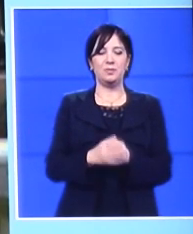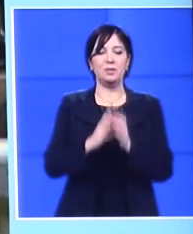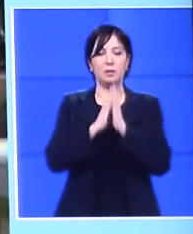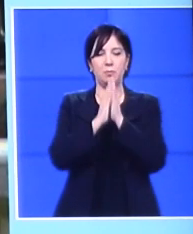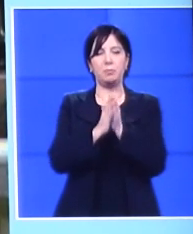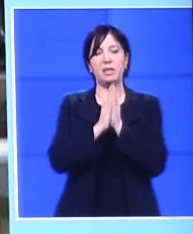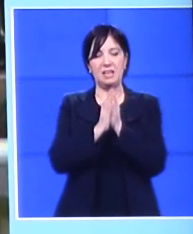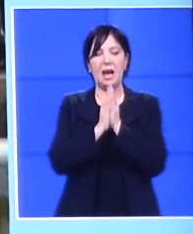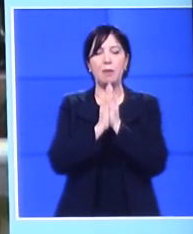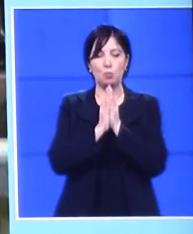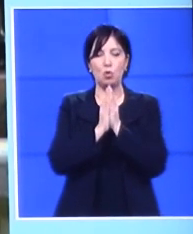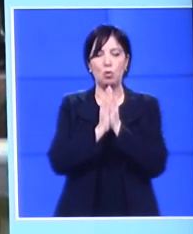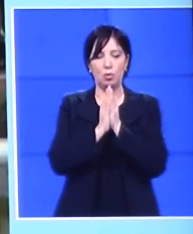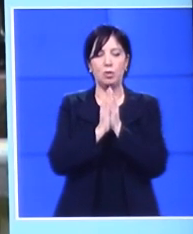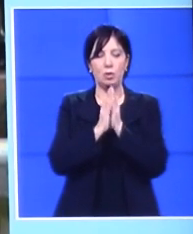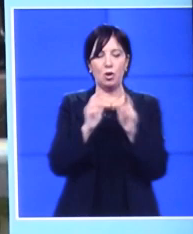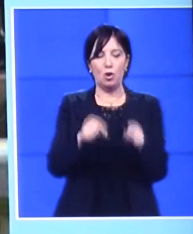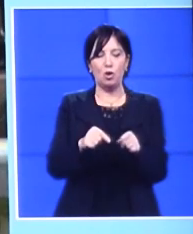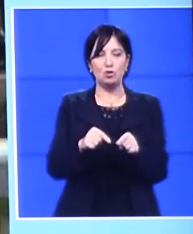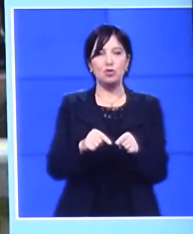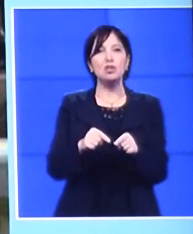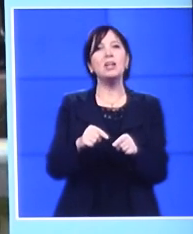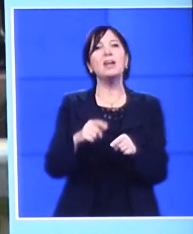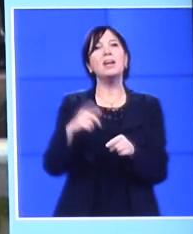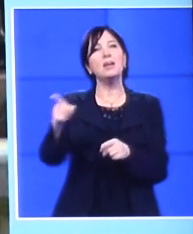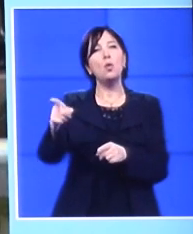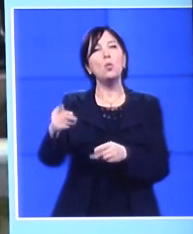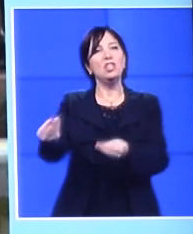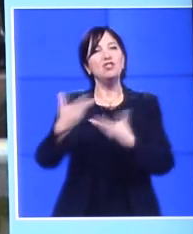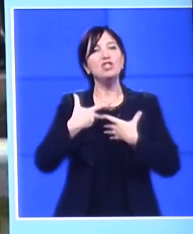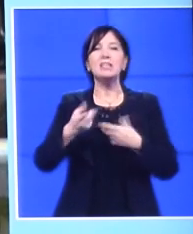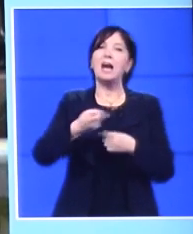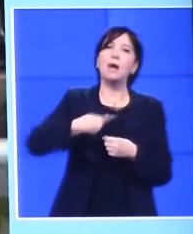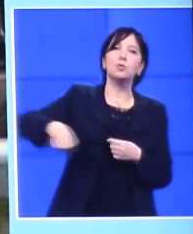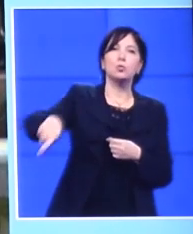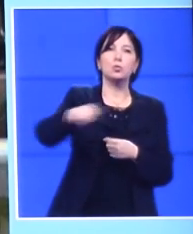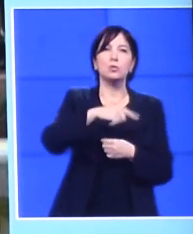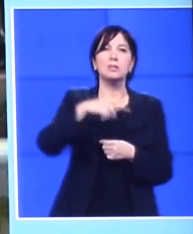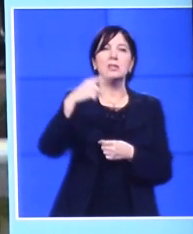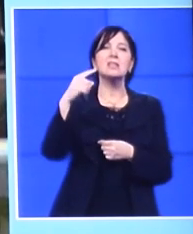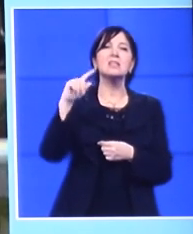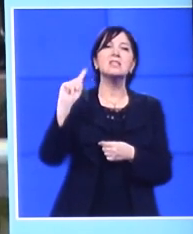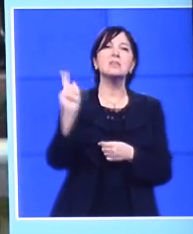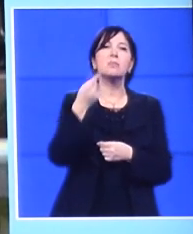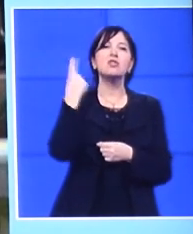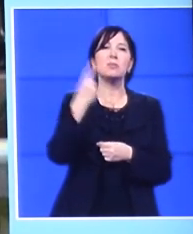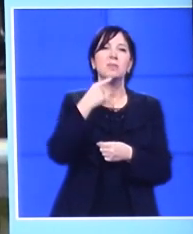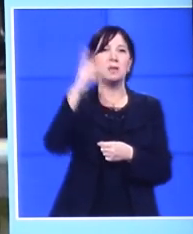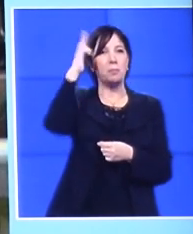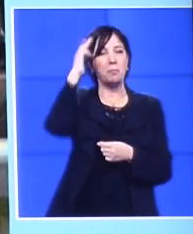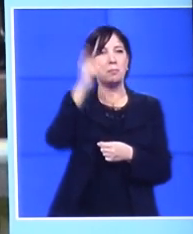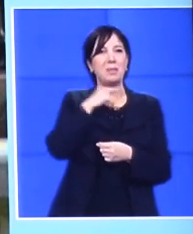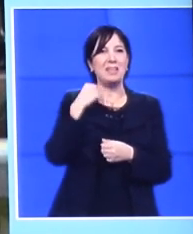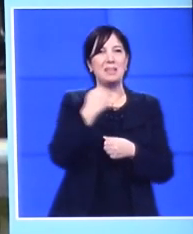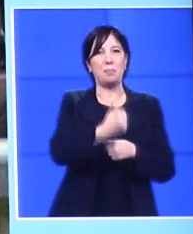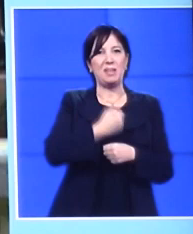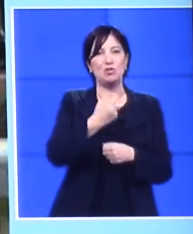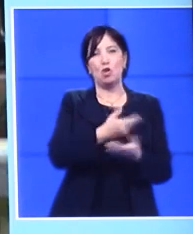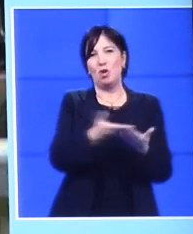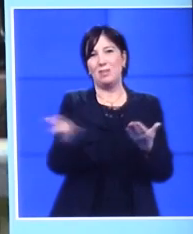Preghiamolo oggi, che ci dia a tutti noi, specialmente ai pastori della Chiesa, ma a tutti,